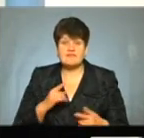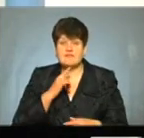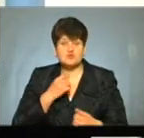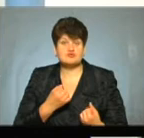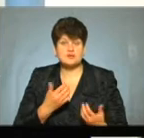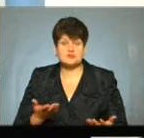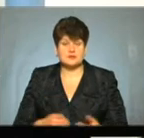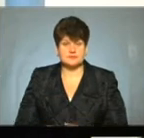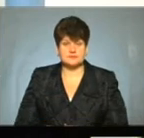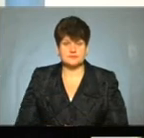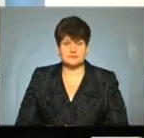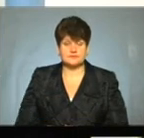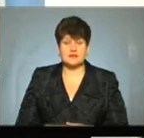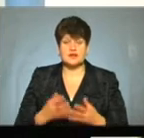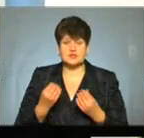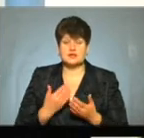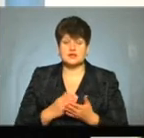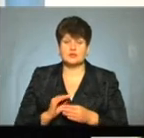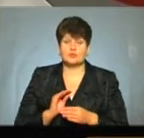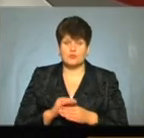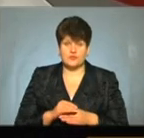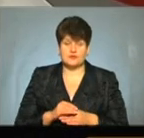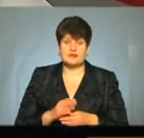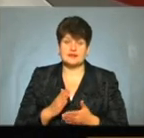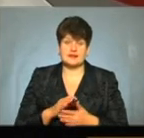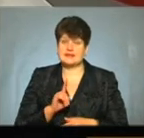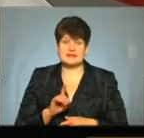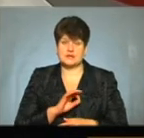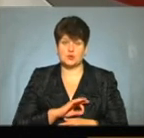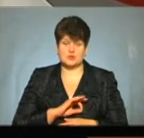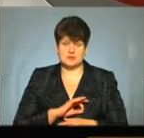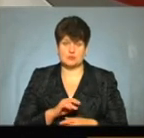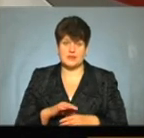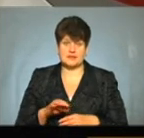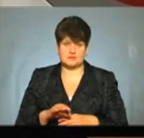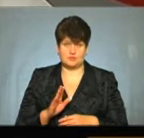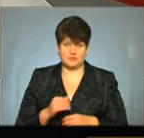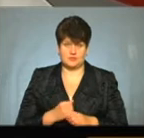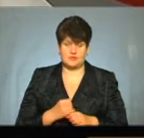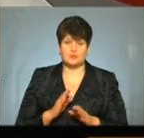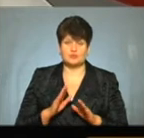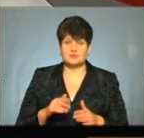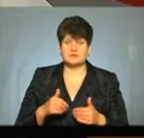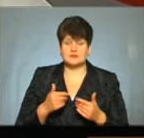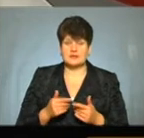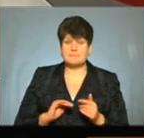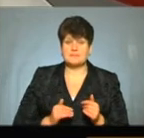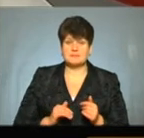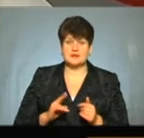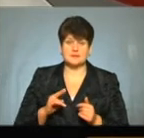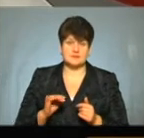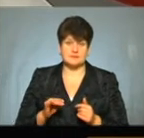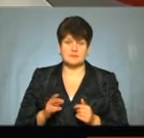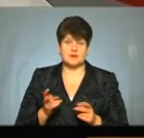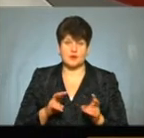захистити. Ну, і ще я доповню, що у нас не тільки юрист буде працювати по насильству, також можуть і звертатися підприємниці, ви не забувайте, що